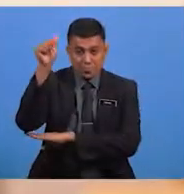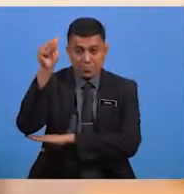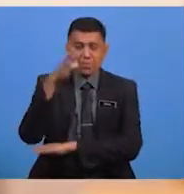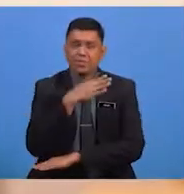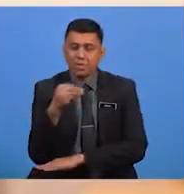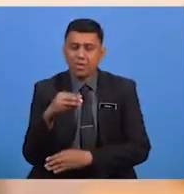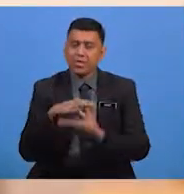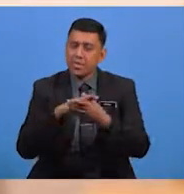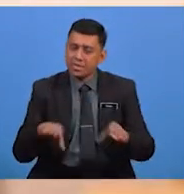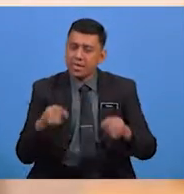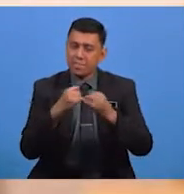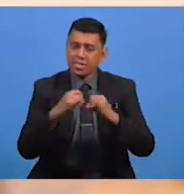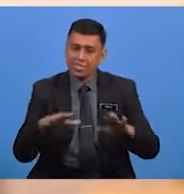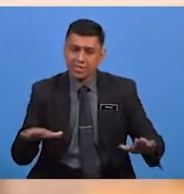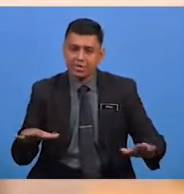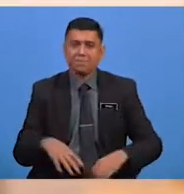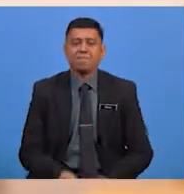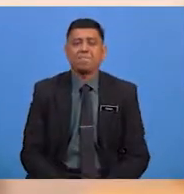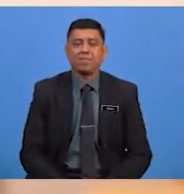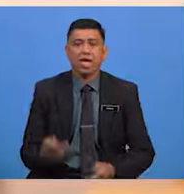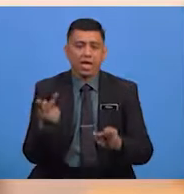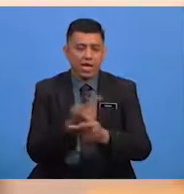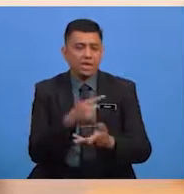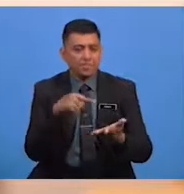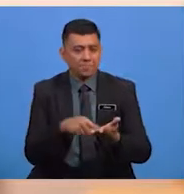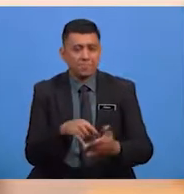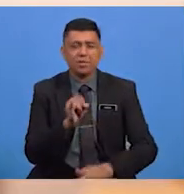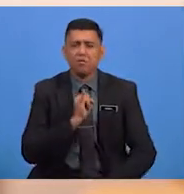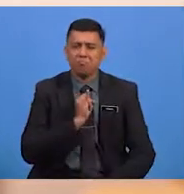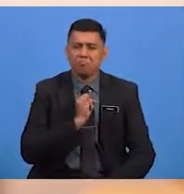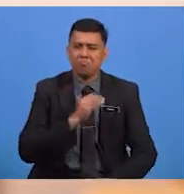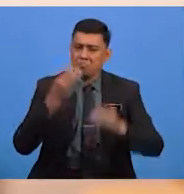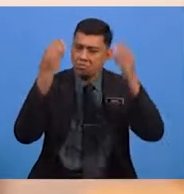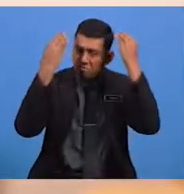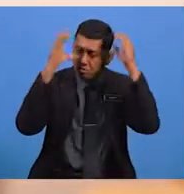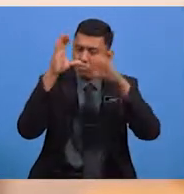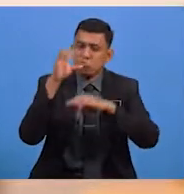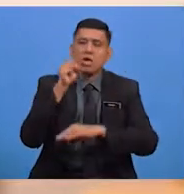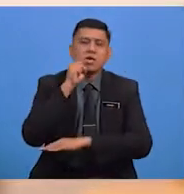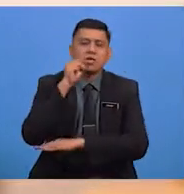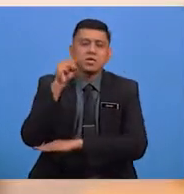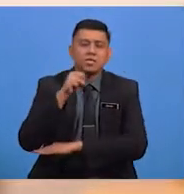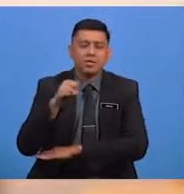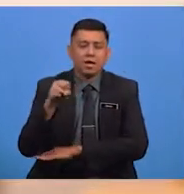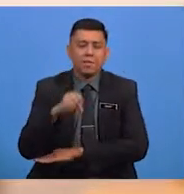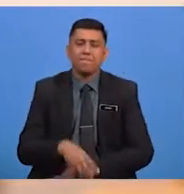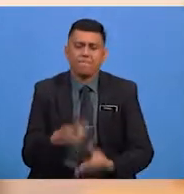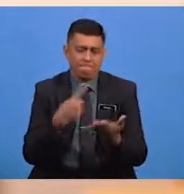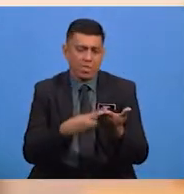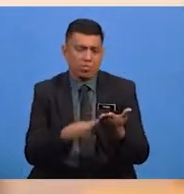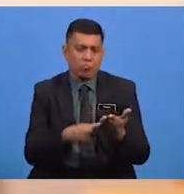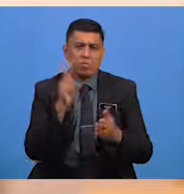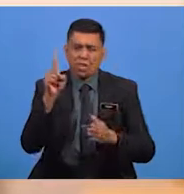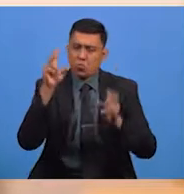Assalamualaikum dan selamat sejahtera. Kali ini, saya, Cikgu Shazra, akan membincangkan satu